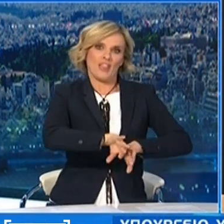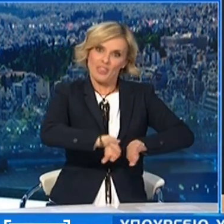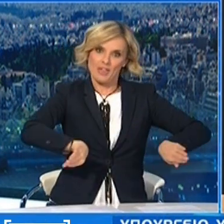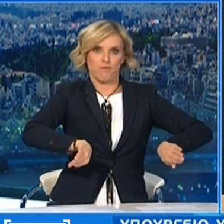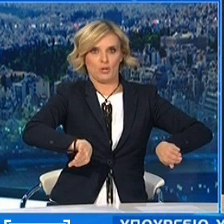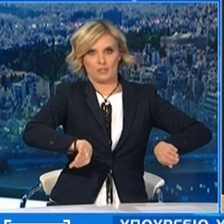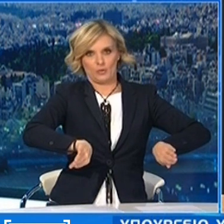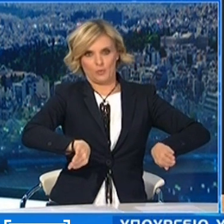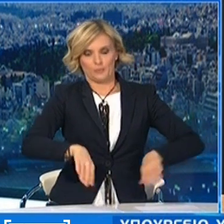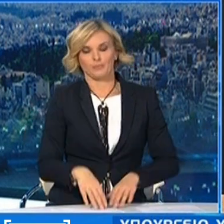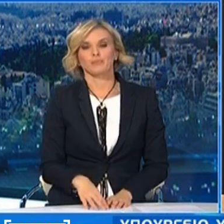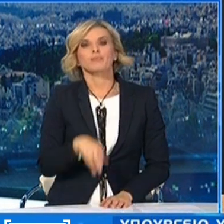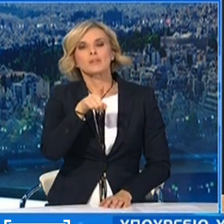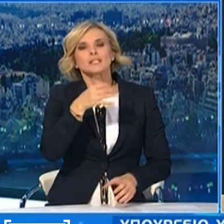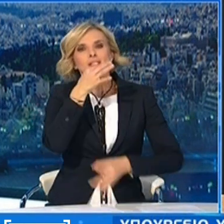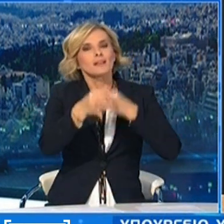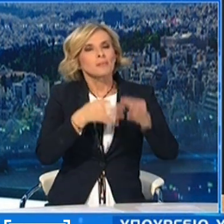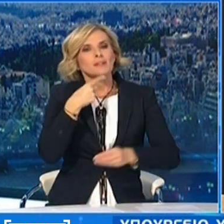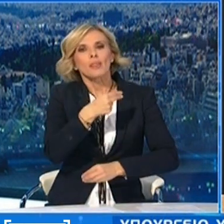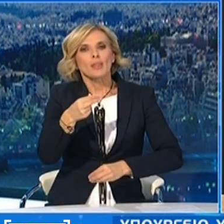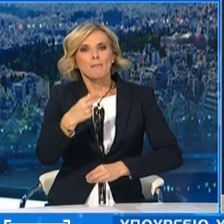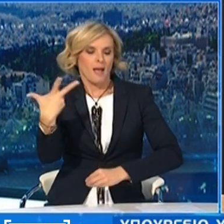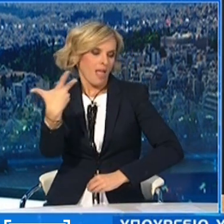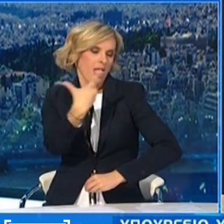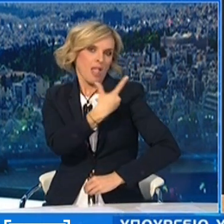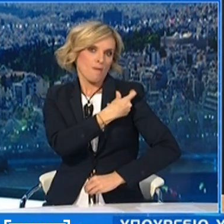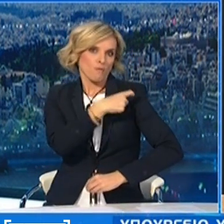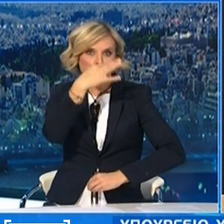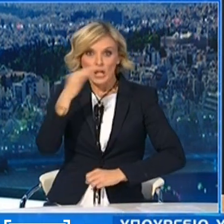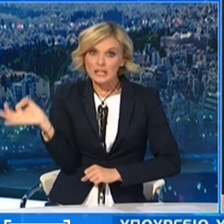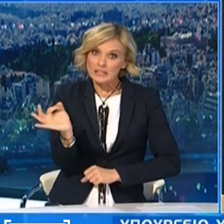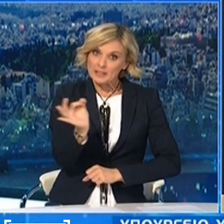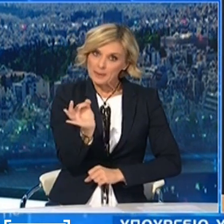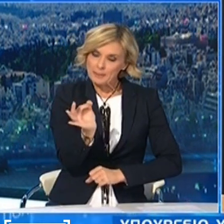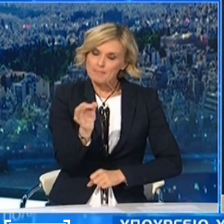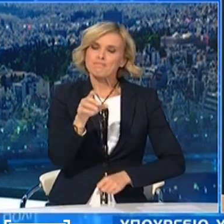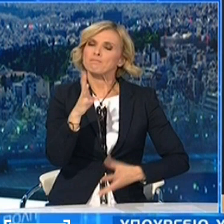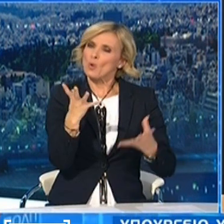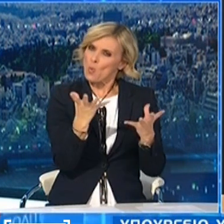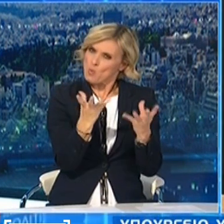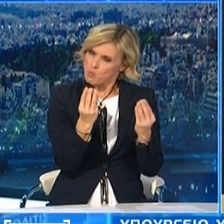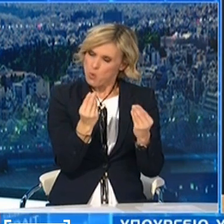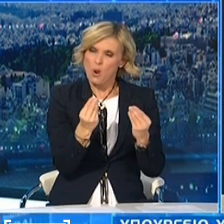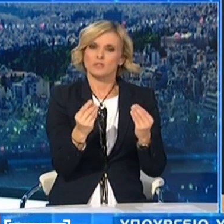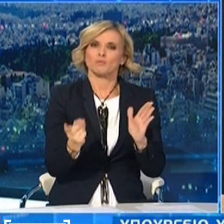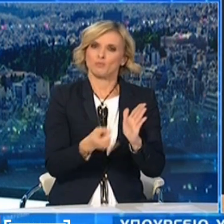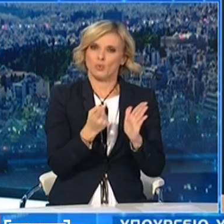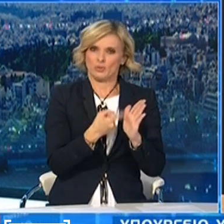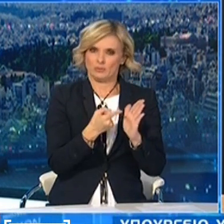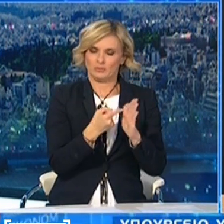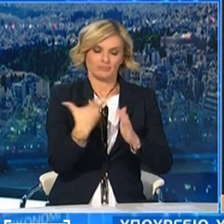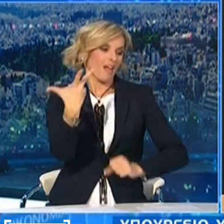της γρίπης, γενικά τα εμβόλια μεταξύ τους μπορούν να έχουν φαινόμενα διασταυρούμενης, να το πούμε έτσι,